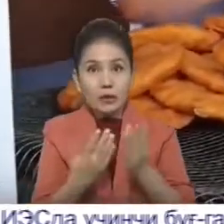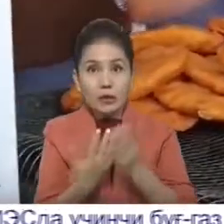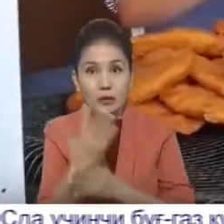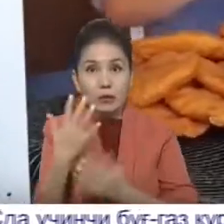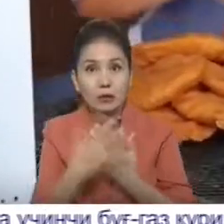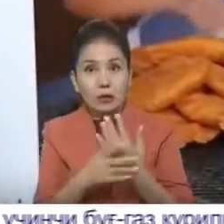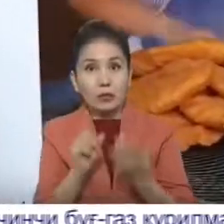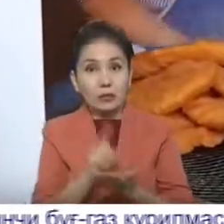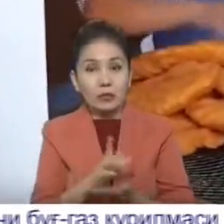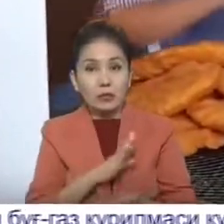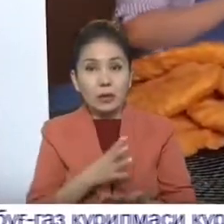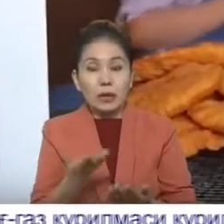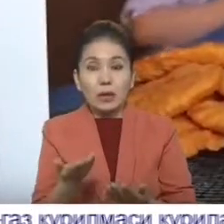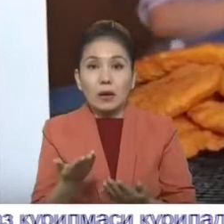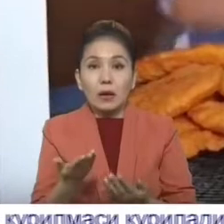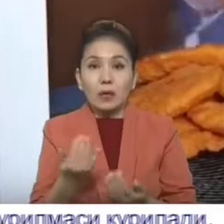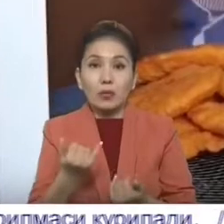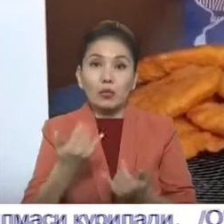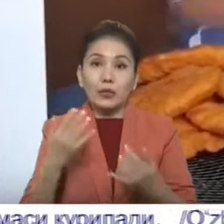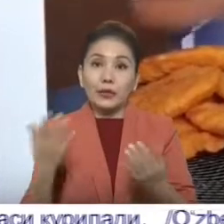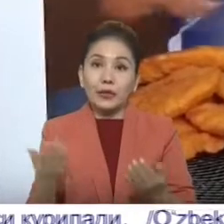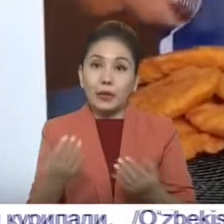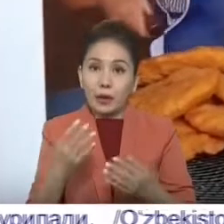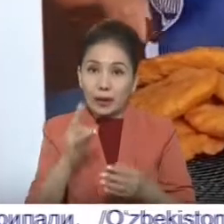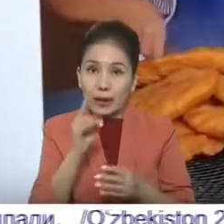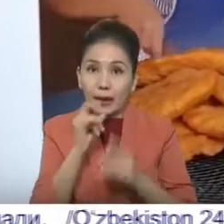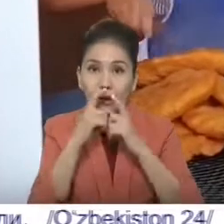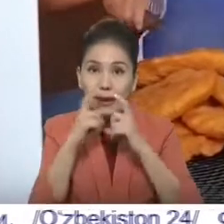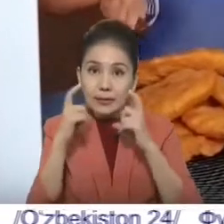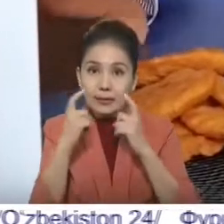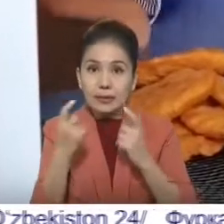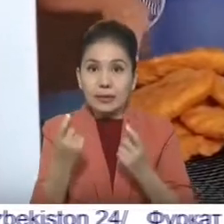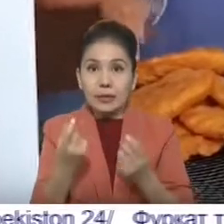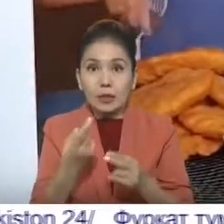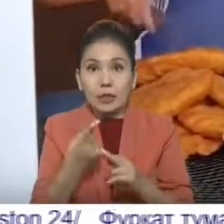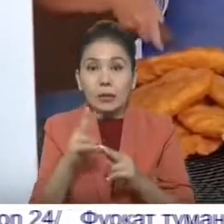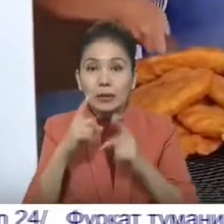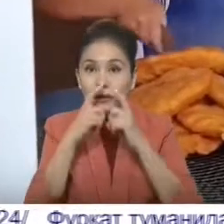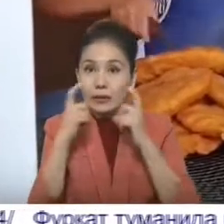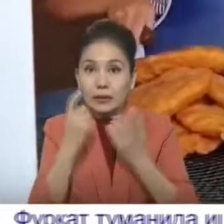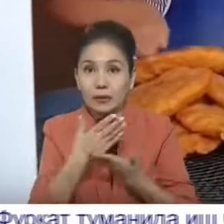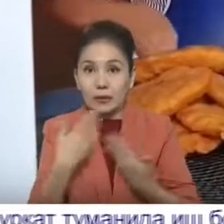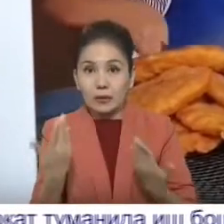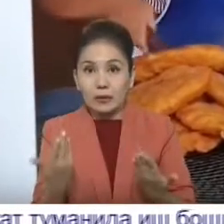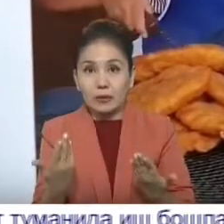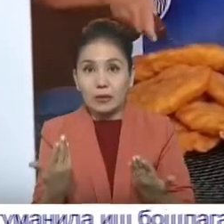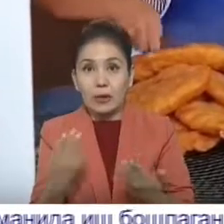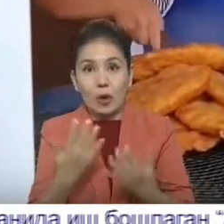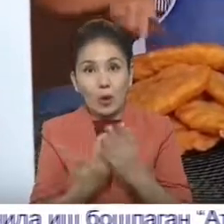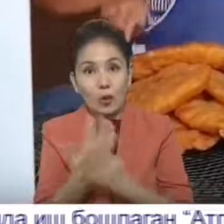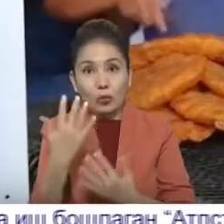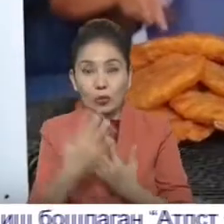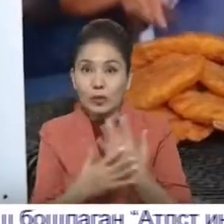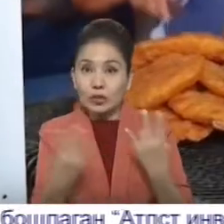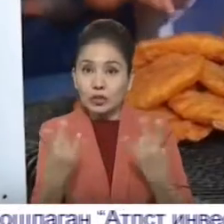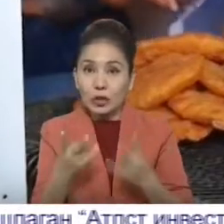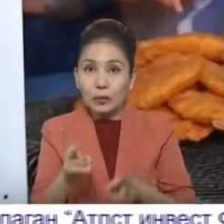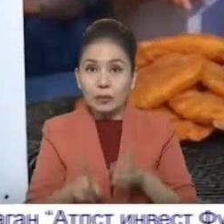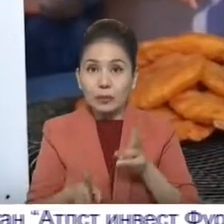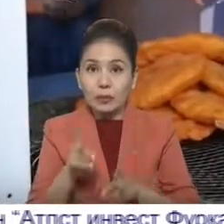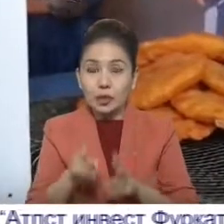карантин қоидаларини енгиллаштирилганда ҳам ўша нарса. Нимага тақмаяпсиз? Қўлқоп тақишингиз керак.